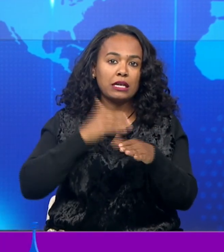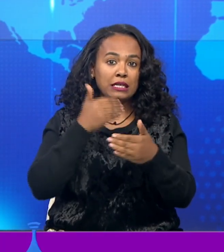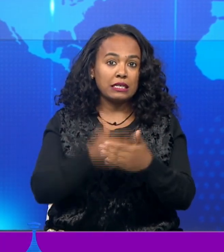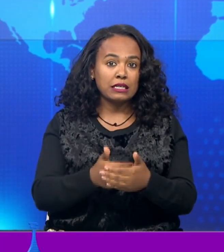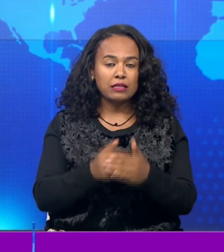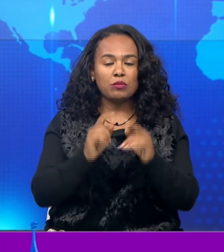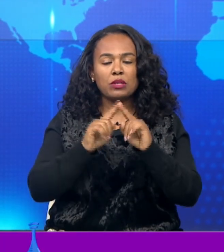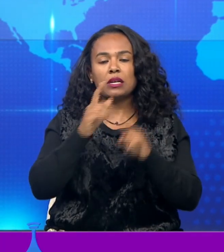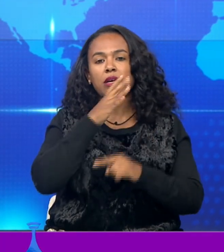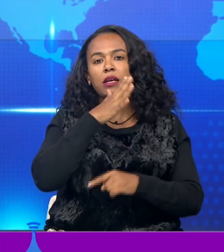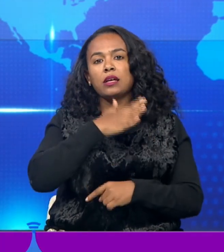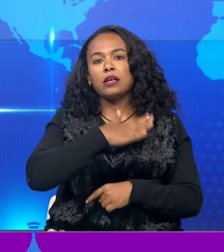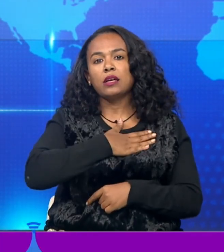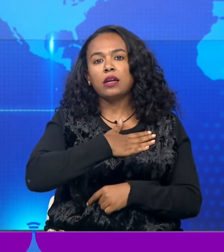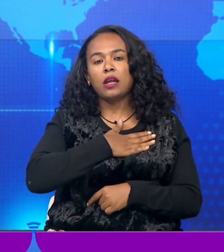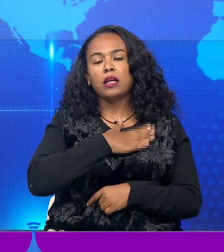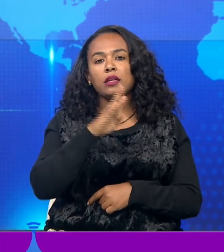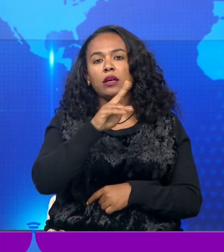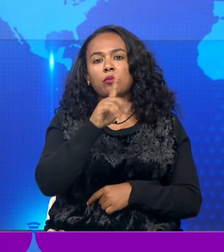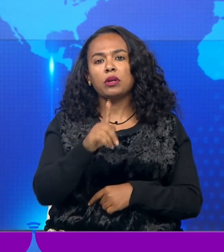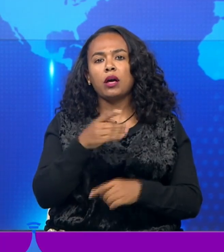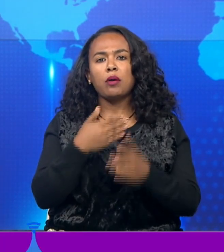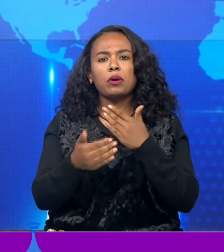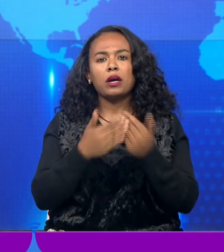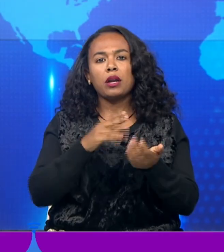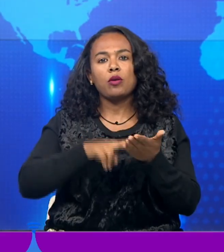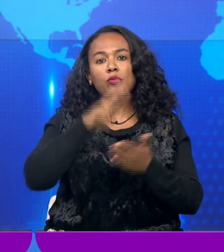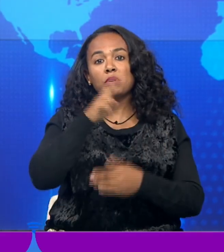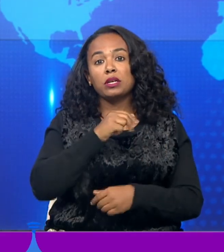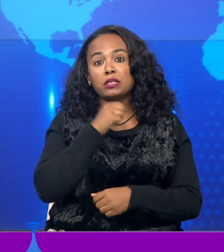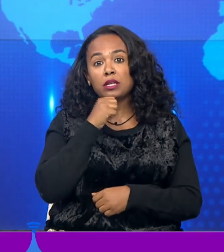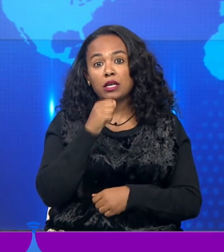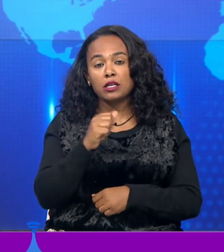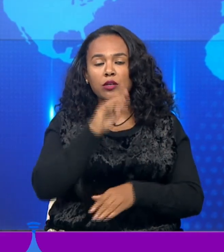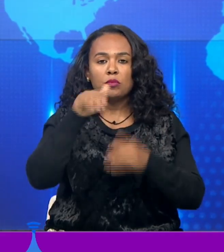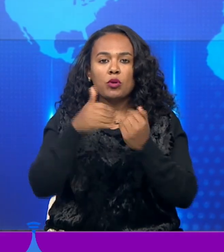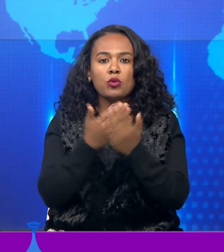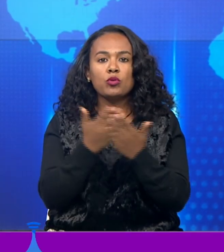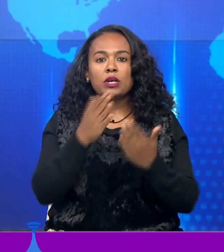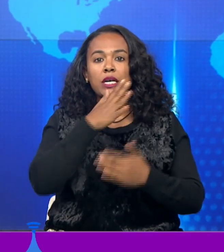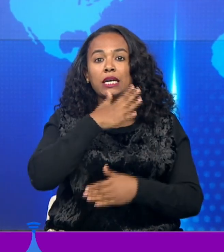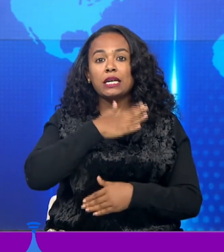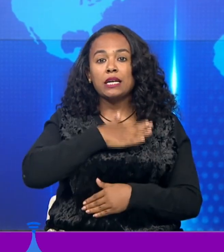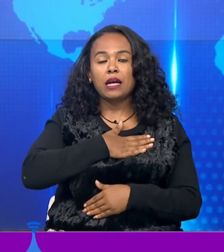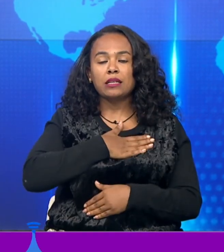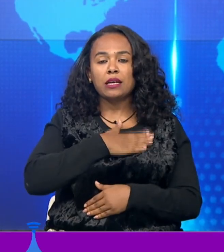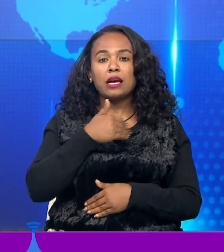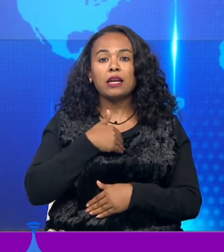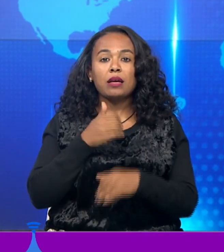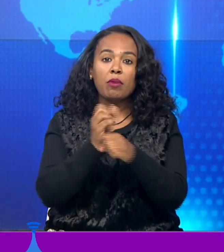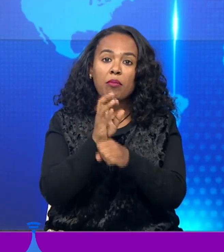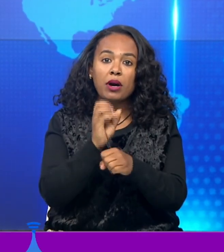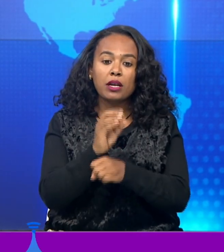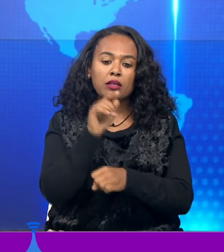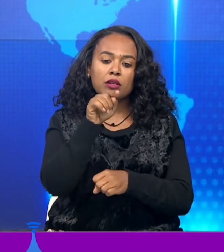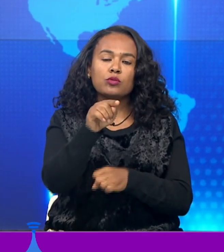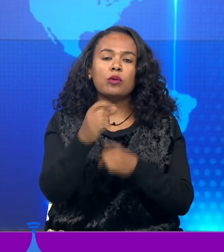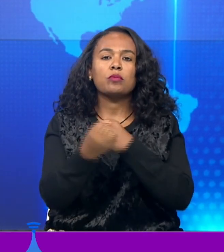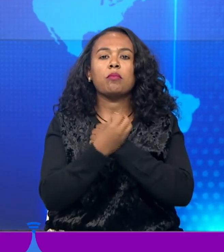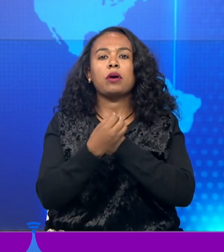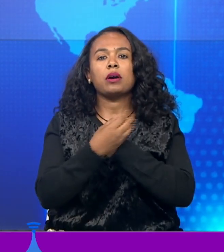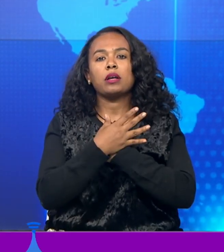በተለይ የእናቴ ሚና እንደዚህ በቀላል የሚነሳ አይደለም። በሁሉ ነገር እናቴ እኔ ማማክራታለሁ፣ እሷም